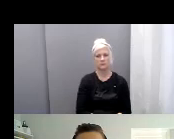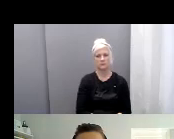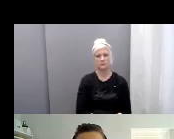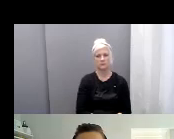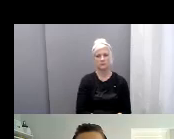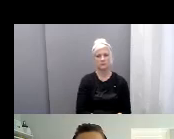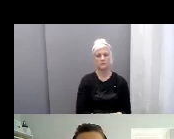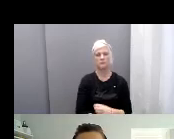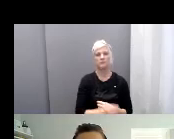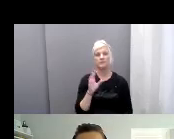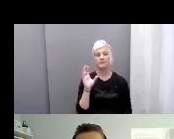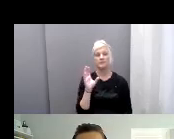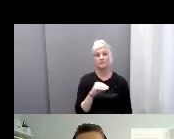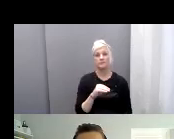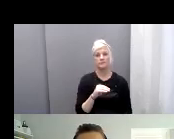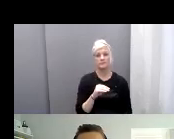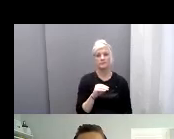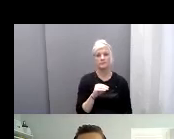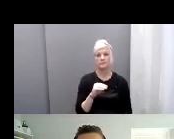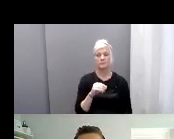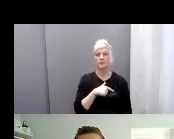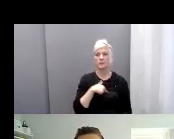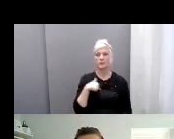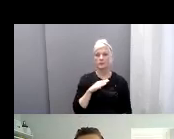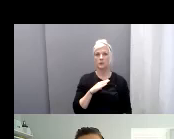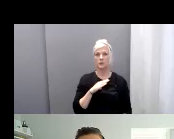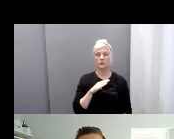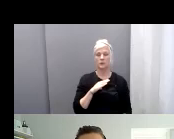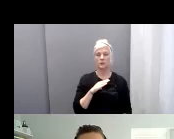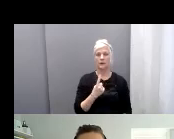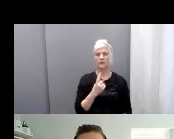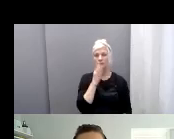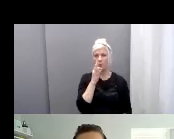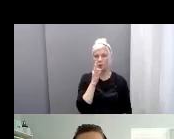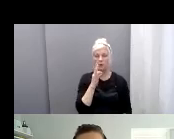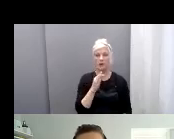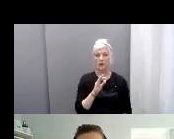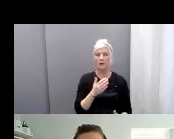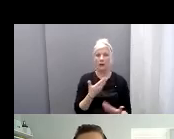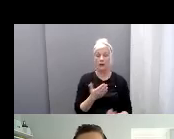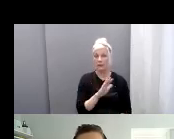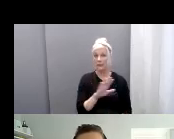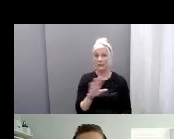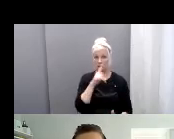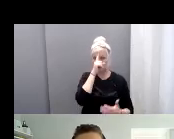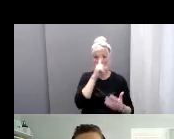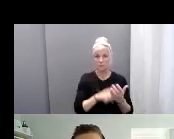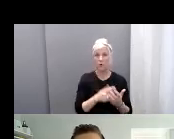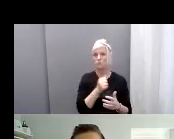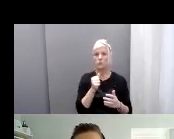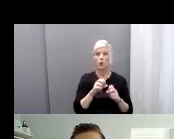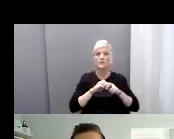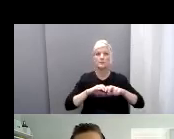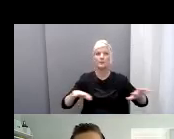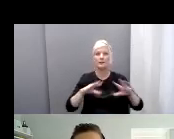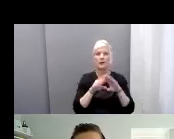Ja, vi har fått en fråga som lyder: är ert mål enbart att sprida resultaten? Eller har ni